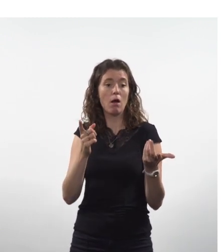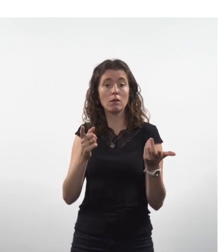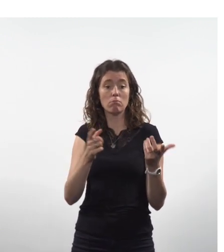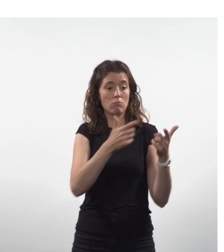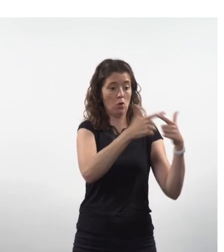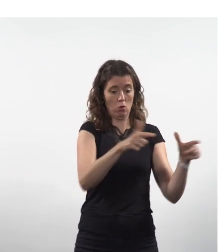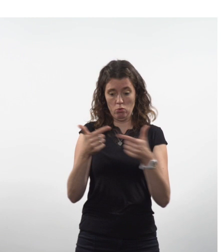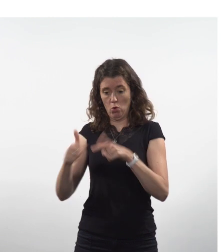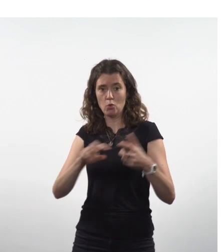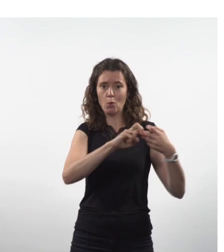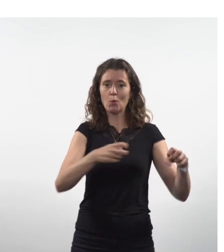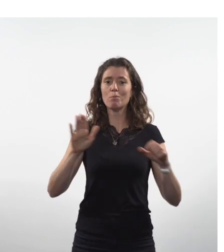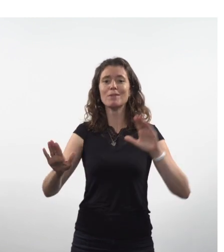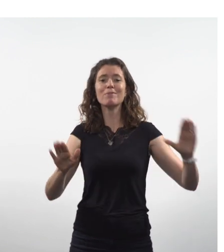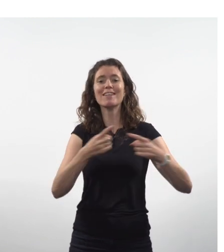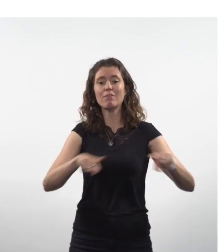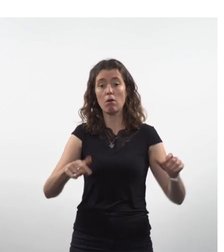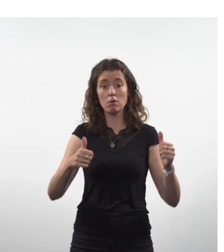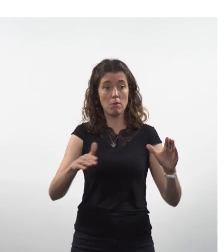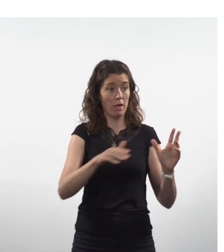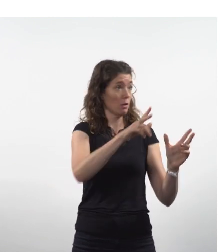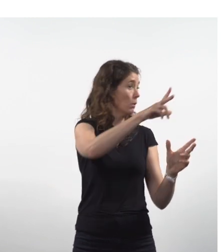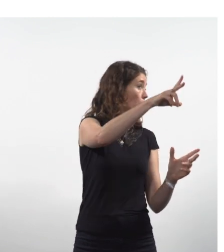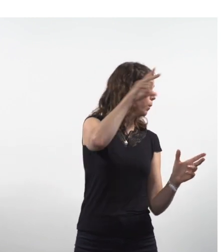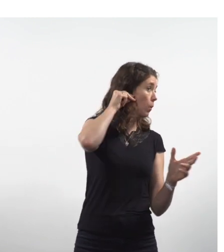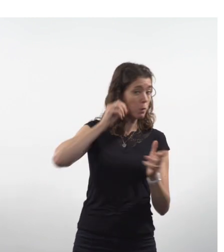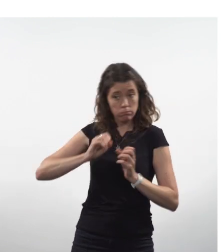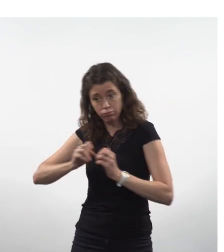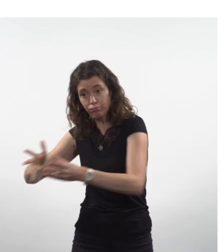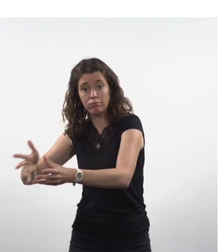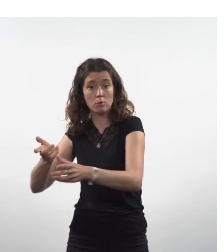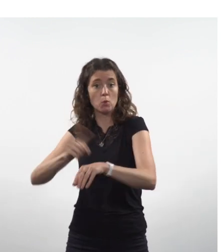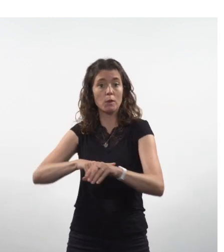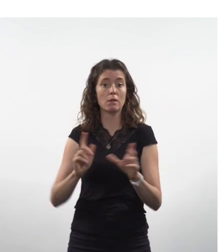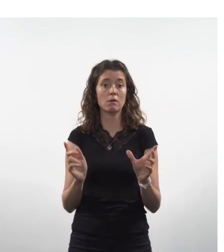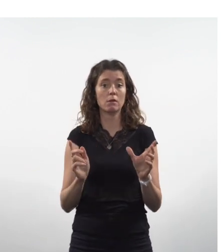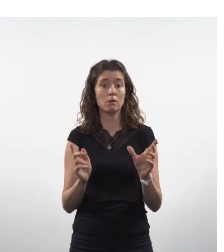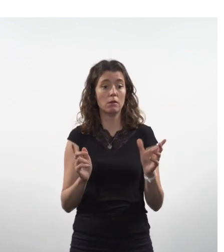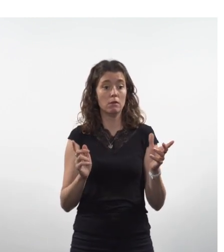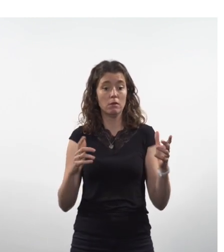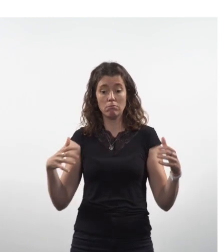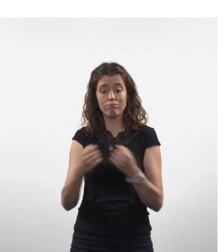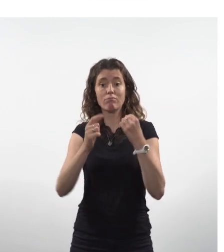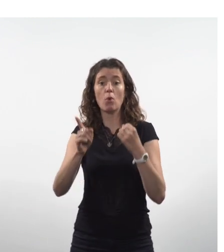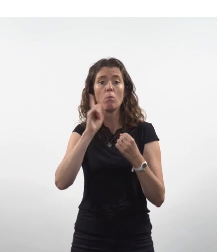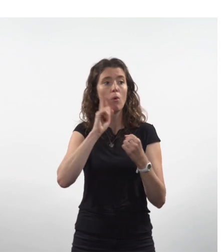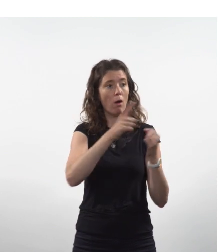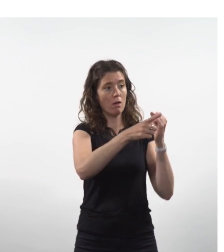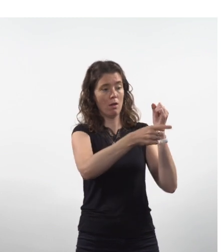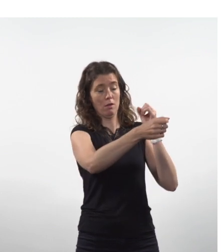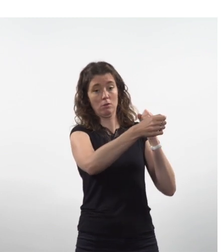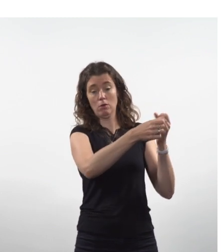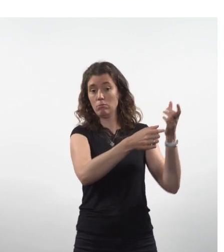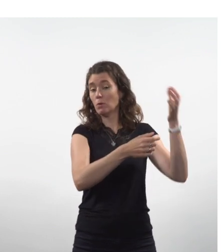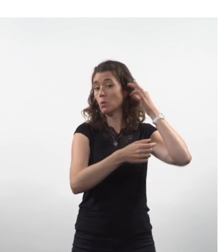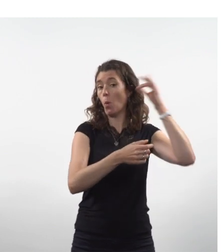structures, mais c'est une traduction qui est simultanée, et ça se marche pas sur les pieds, parce que il y en a il y a une langue qui est sonore et une langue